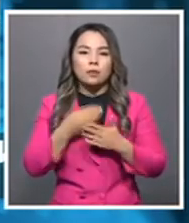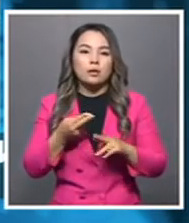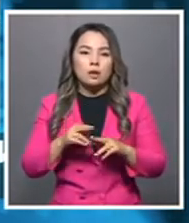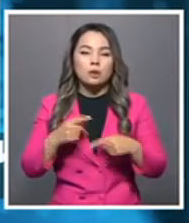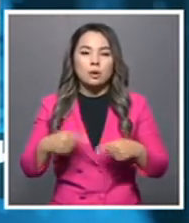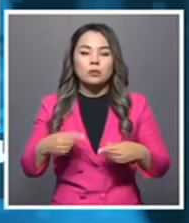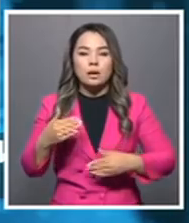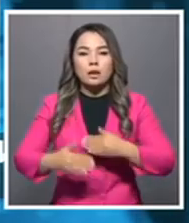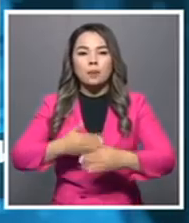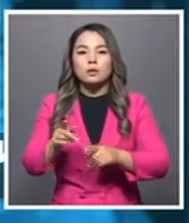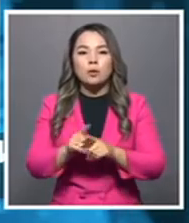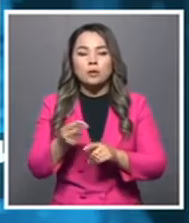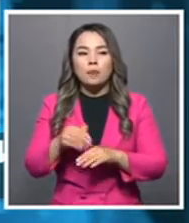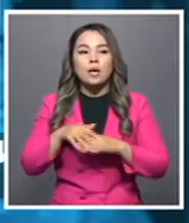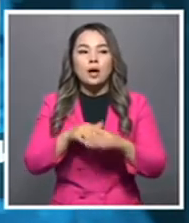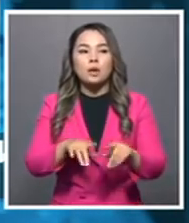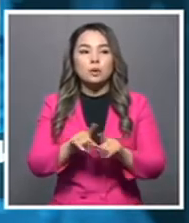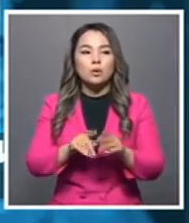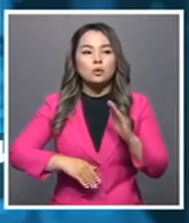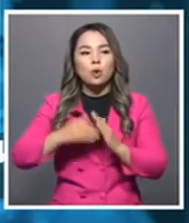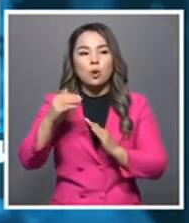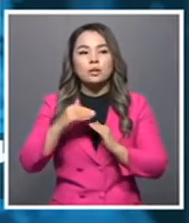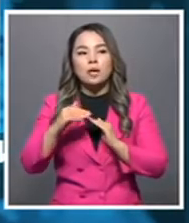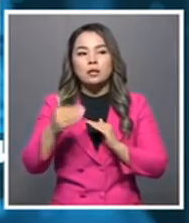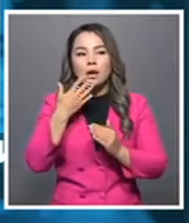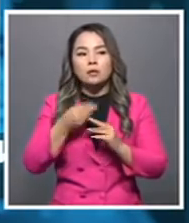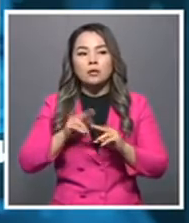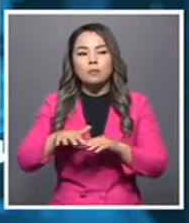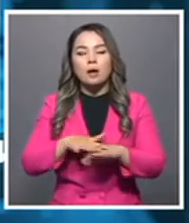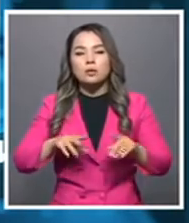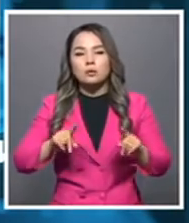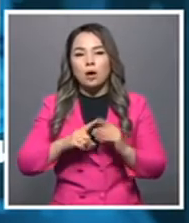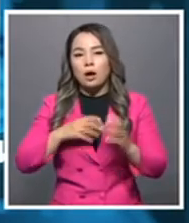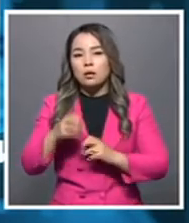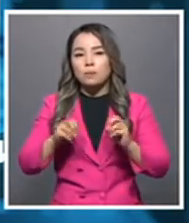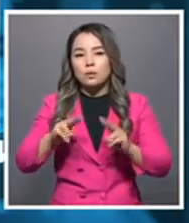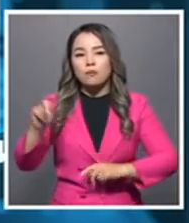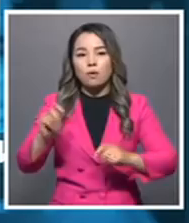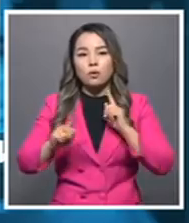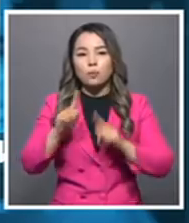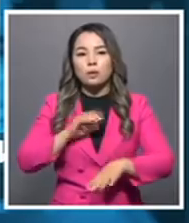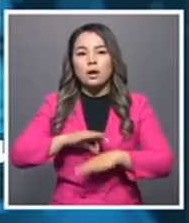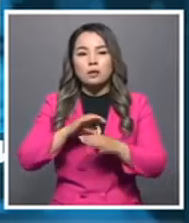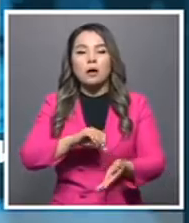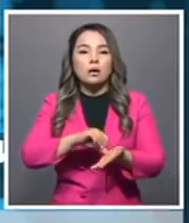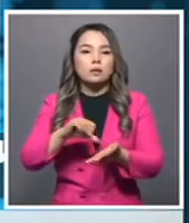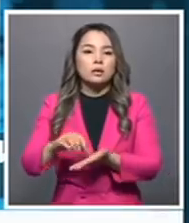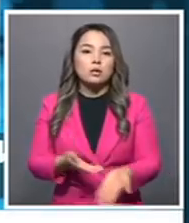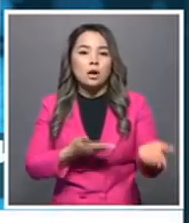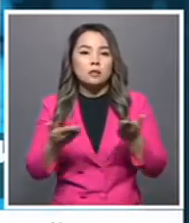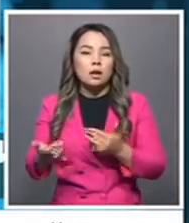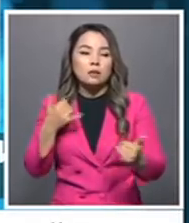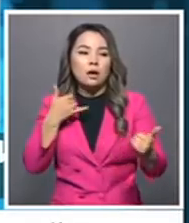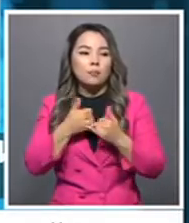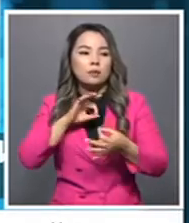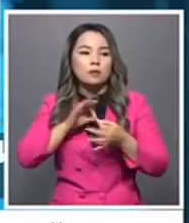кейінгі кезеңде дамуды қаржыландырудың жоғары деңгейдегі сегментатты халықаралық форумға қатысуға шақырды. Телефон арқылы сөйлесуге